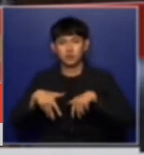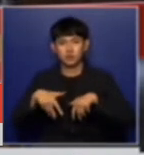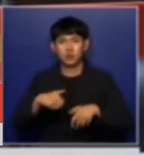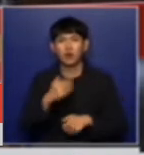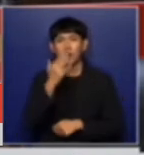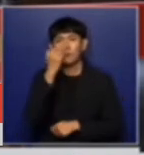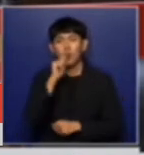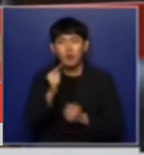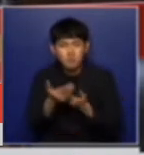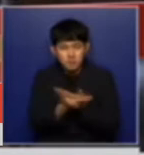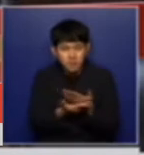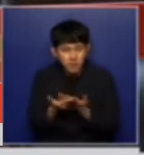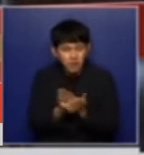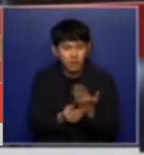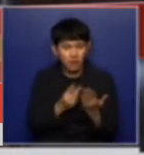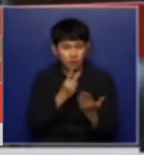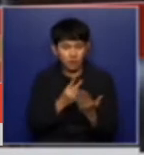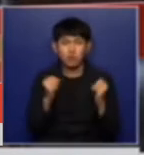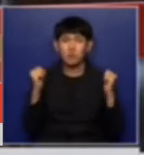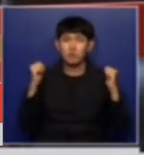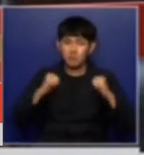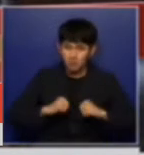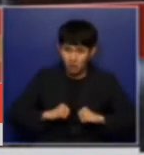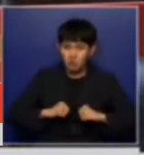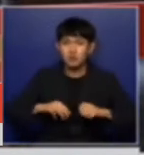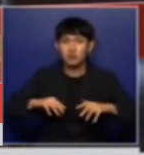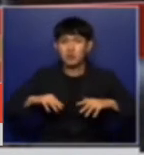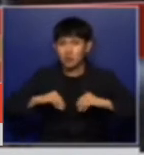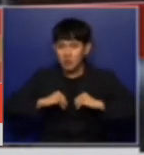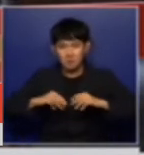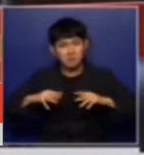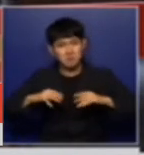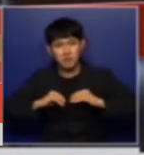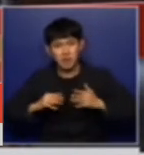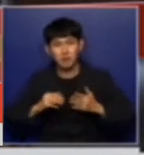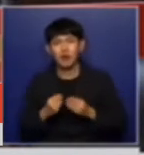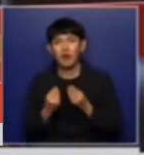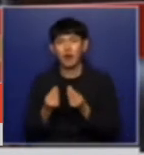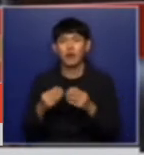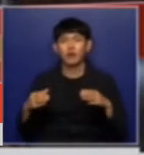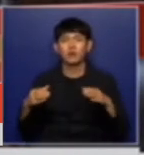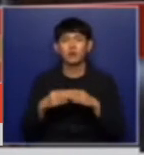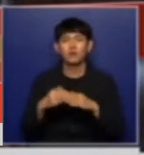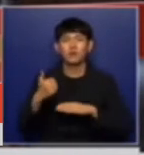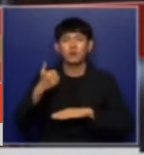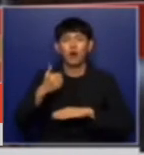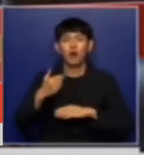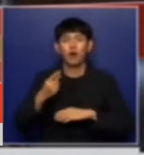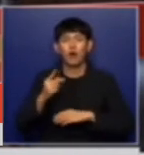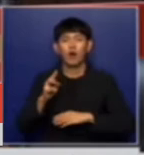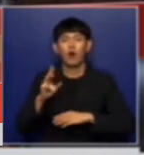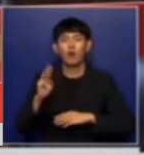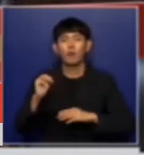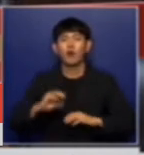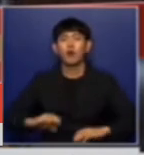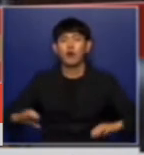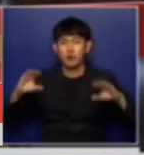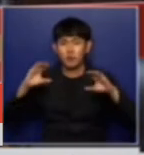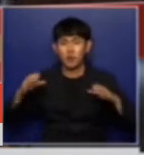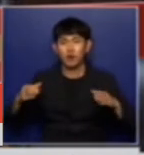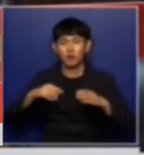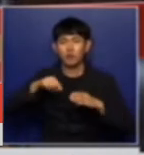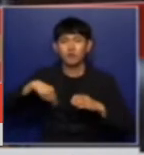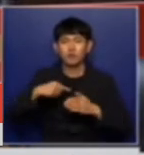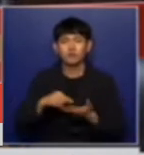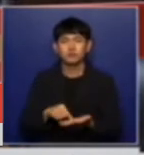จะพิจารณาว่าจะอนุมัติให้ฝ่ายบริหารคือคณะรัฐมนตรีที่เสนอร่างพระราชบัญ